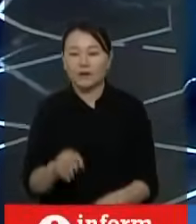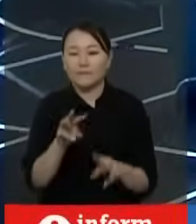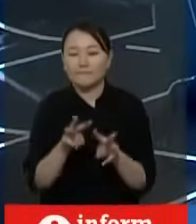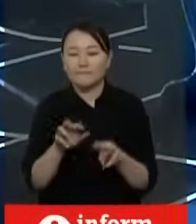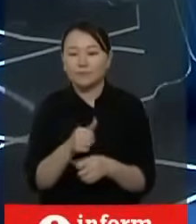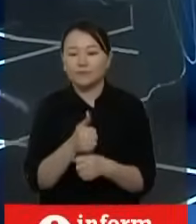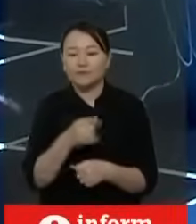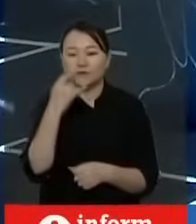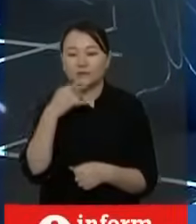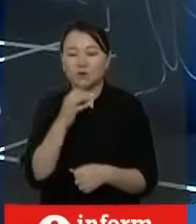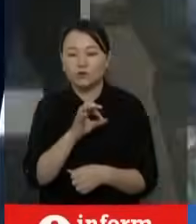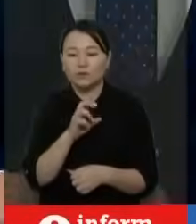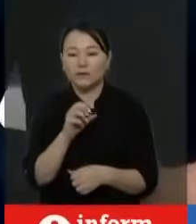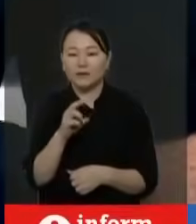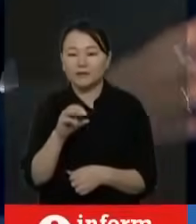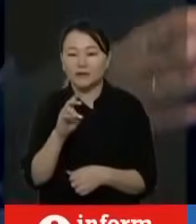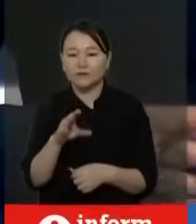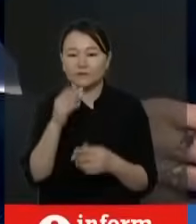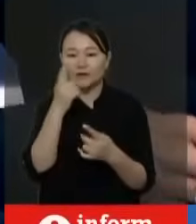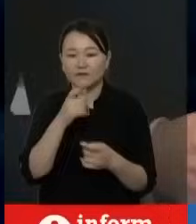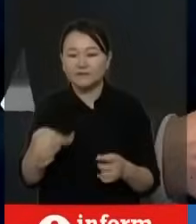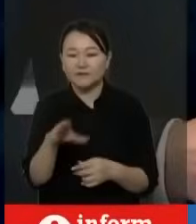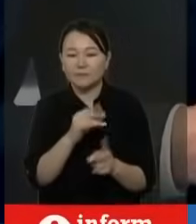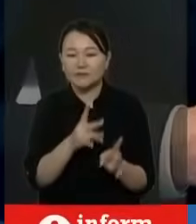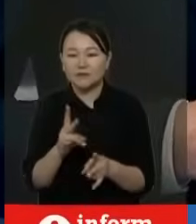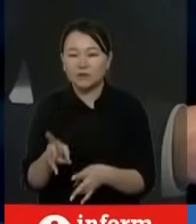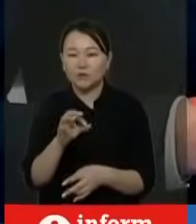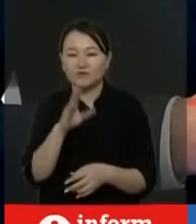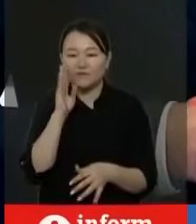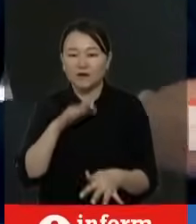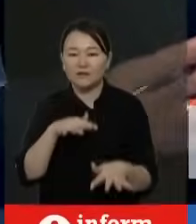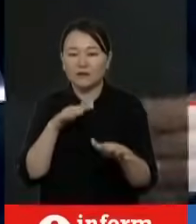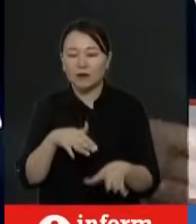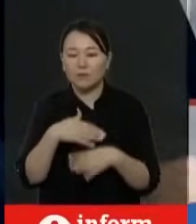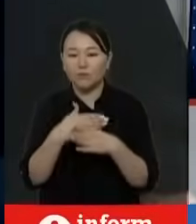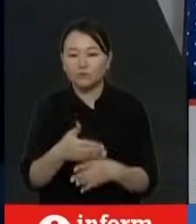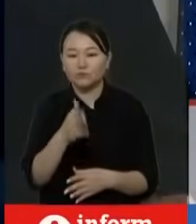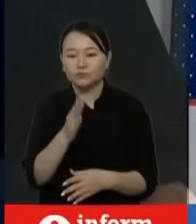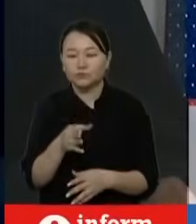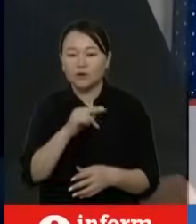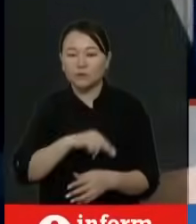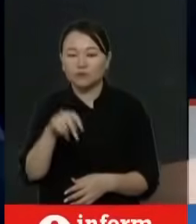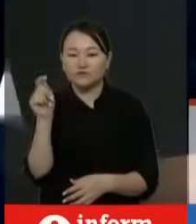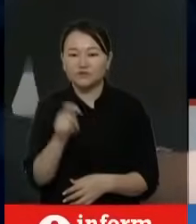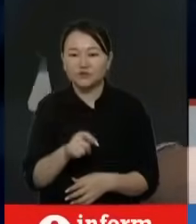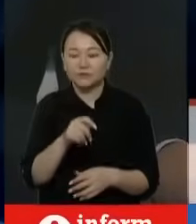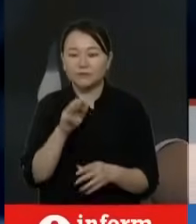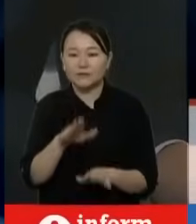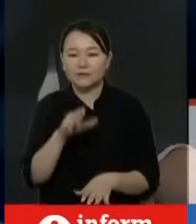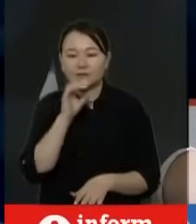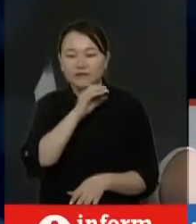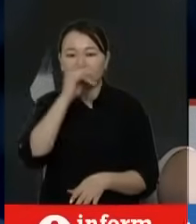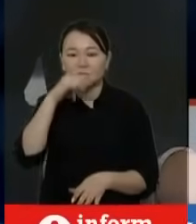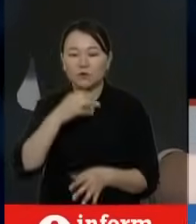Премьер-министр Казахстана Олжас Бектенов заявил, что всем пострадавшим от паводка окажут помощь. С рабочим визитом он посетил Североказахстанскую